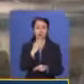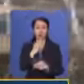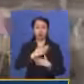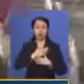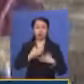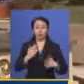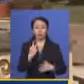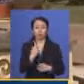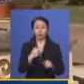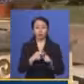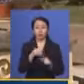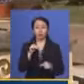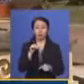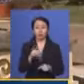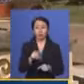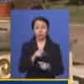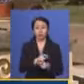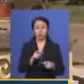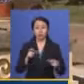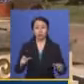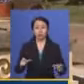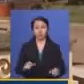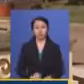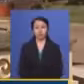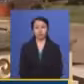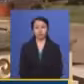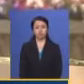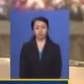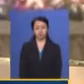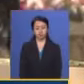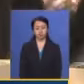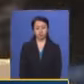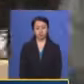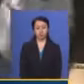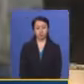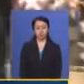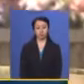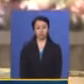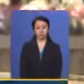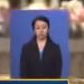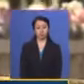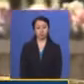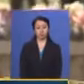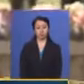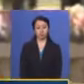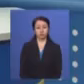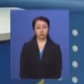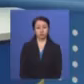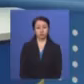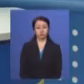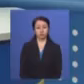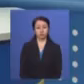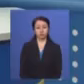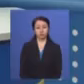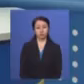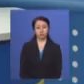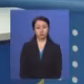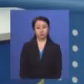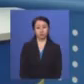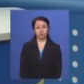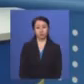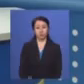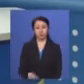более 2500 жителей. Елена Горбаня, Манжул Нуртазин, Реймбек Бегужаев, служба новостей.